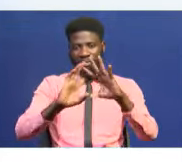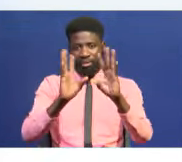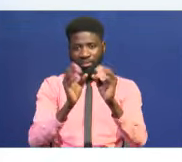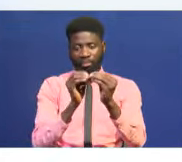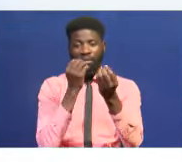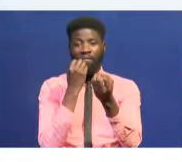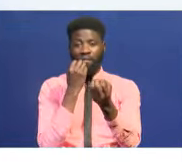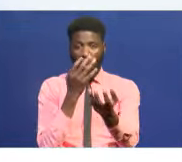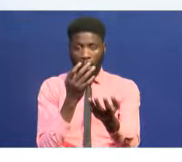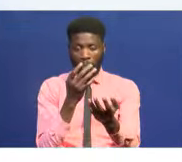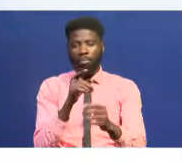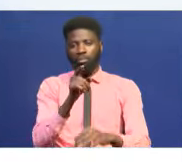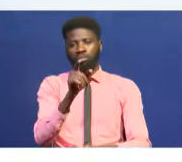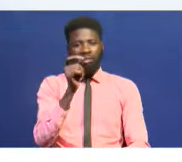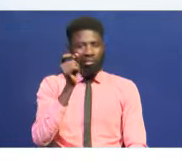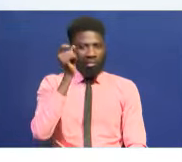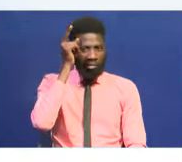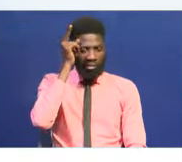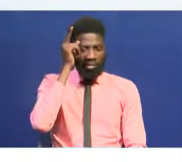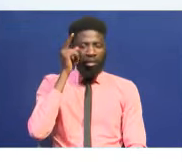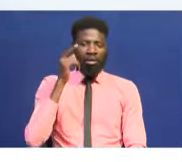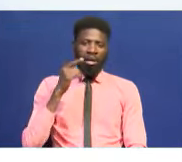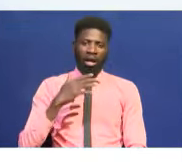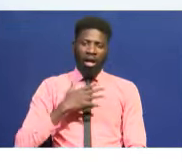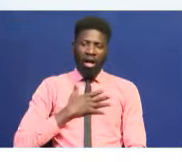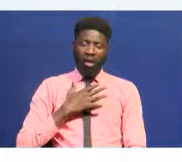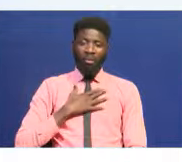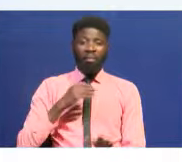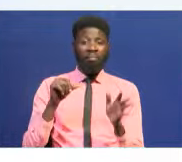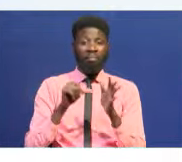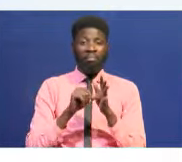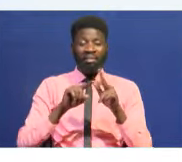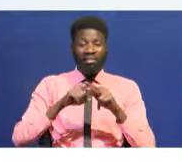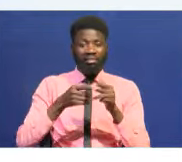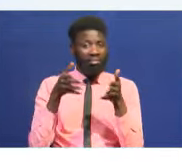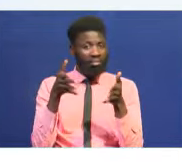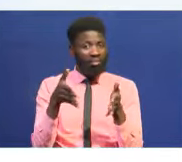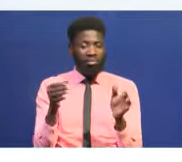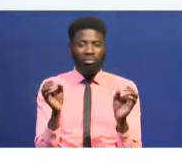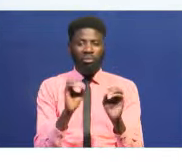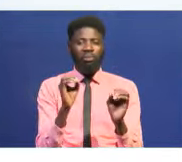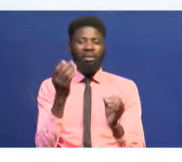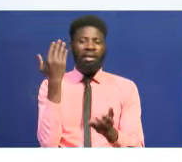Ili muone shida yetu ilianza mapema.